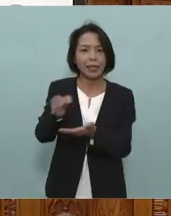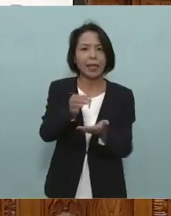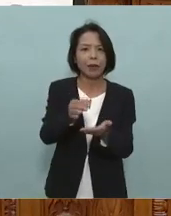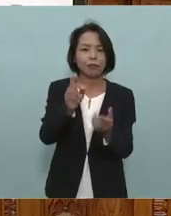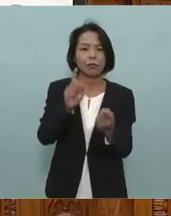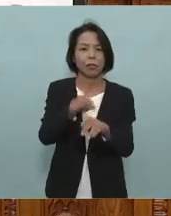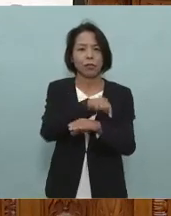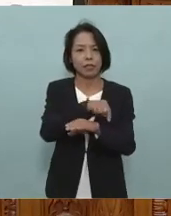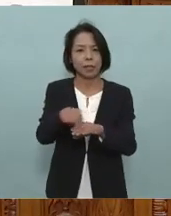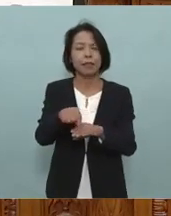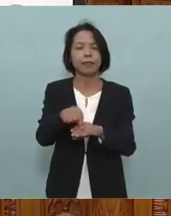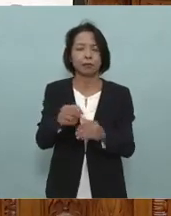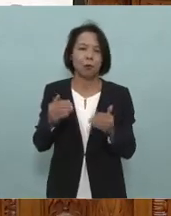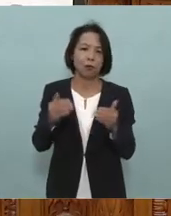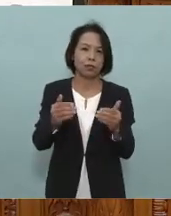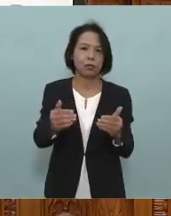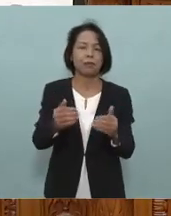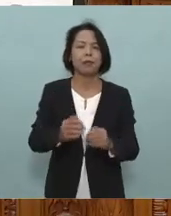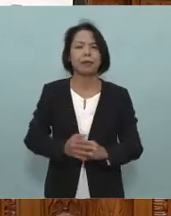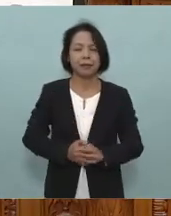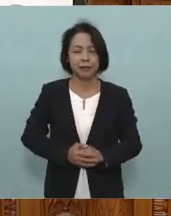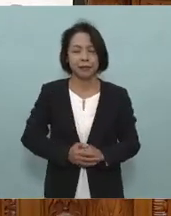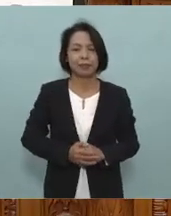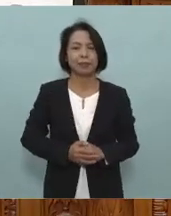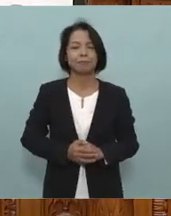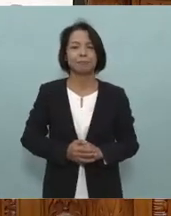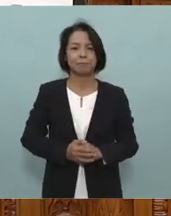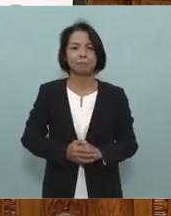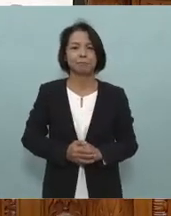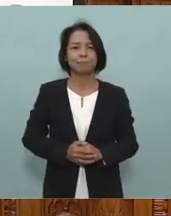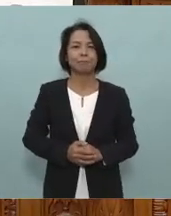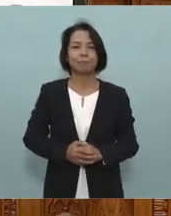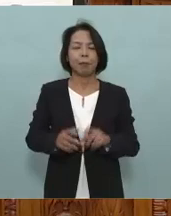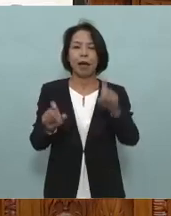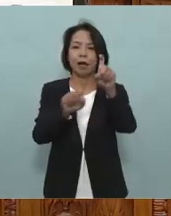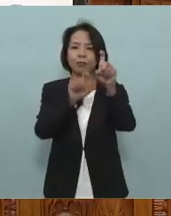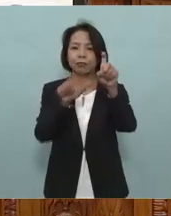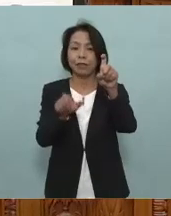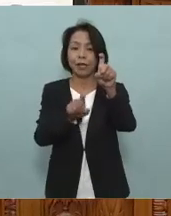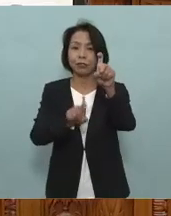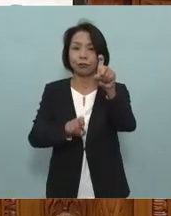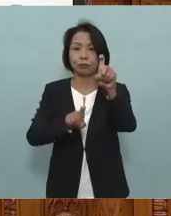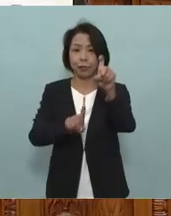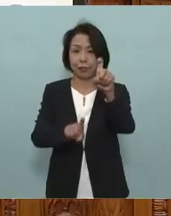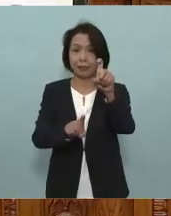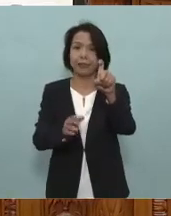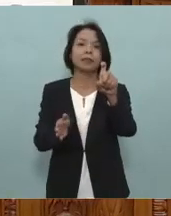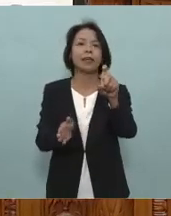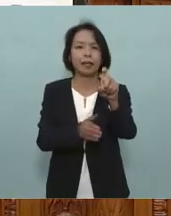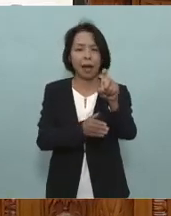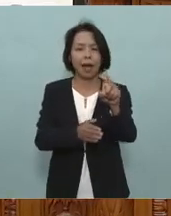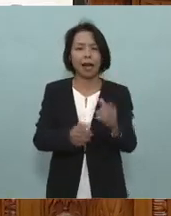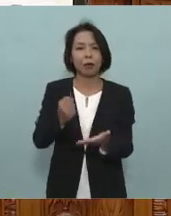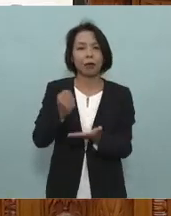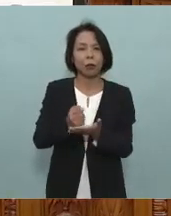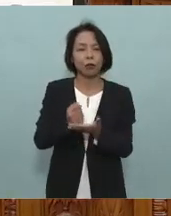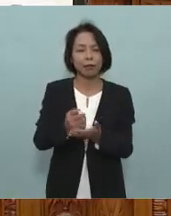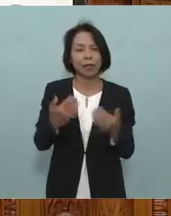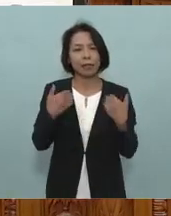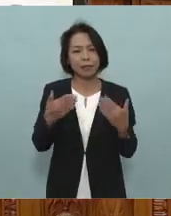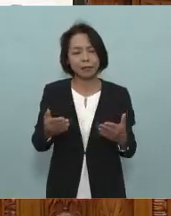政策対応を力強く進めます今月11日からビザな取得